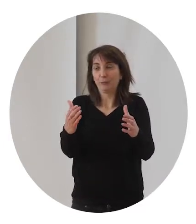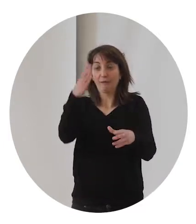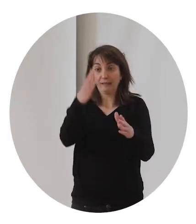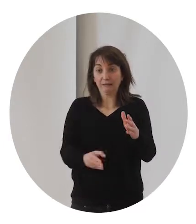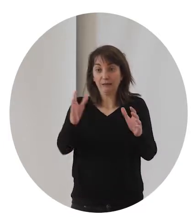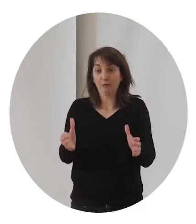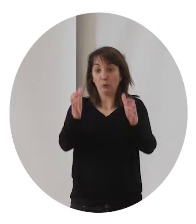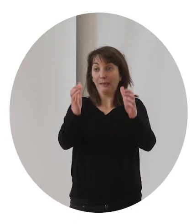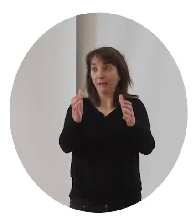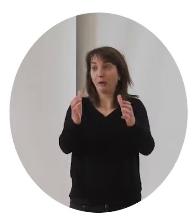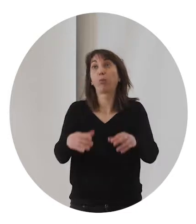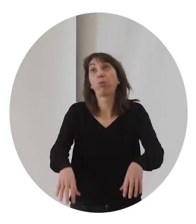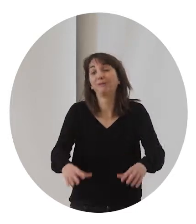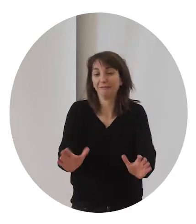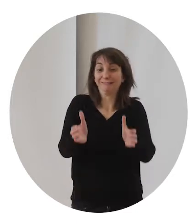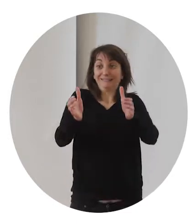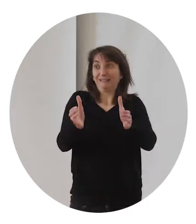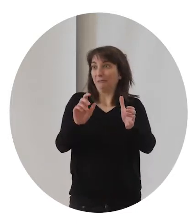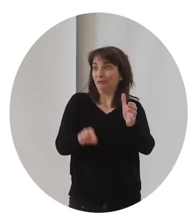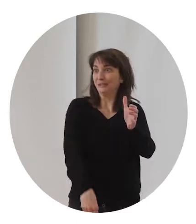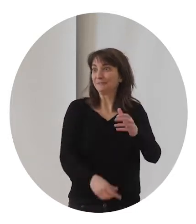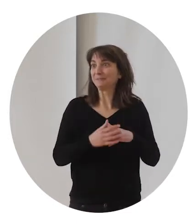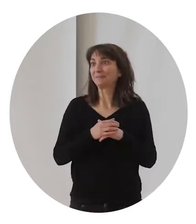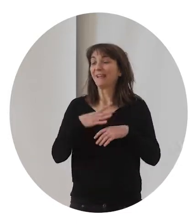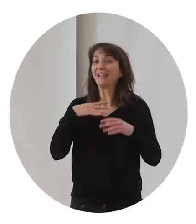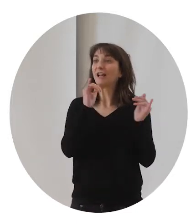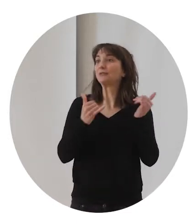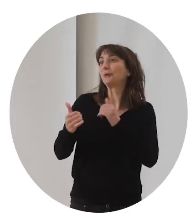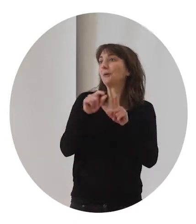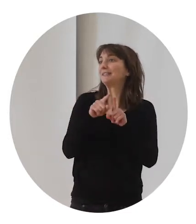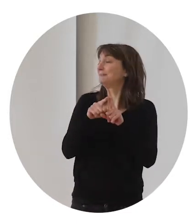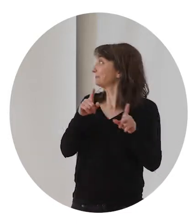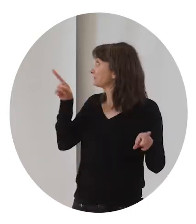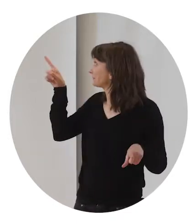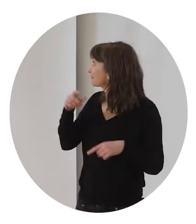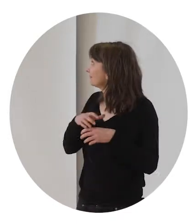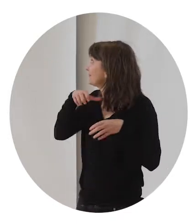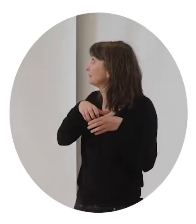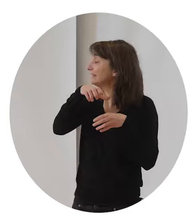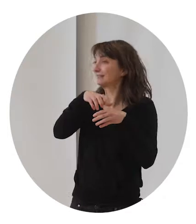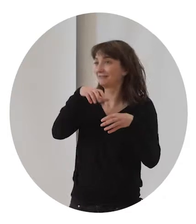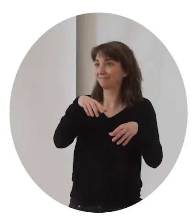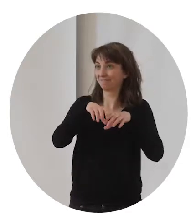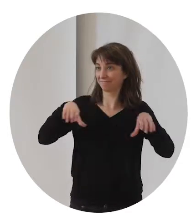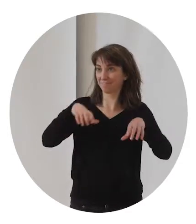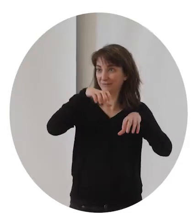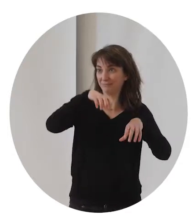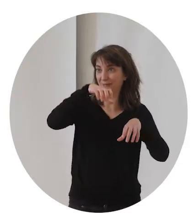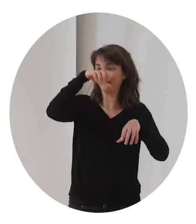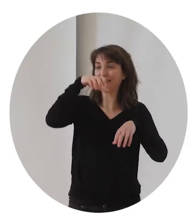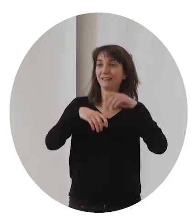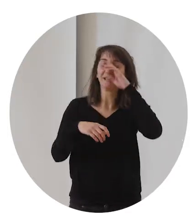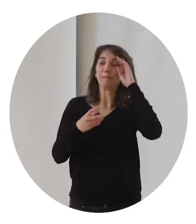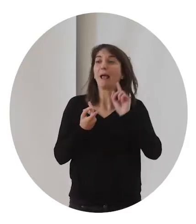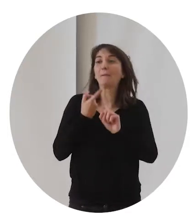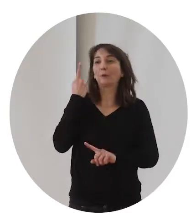position verticale. Il y a ce jeu qui est un empilement de briques, mais ce qui est important sur cette photo, c'est surtout la